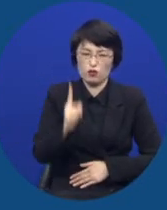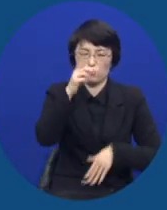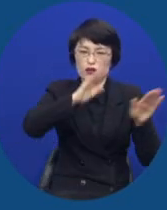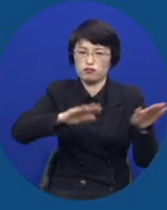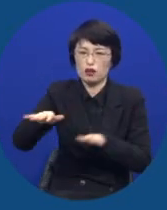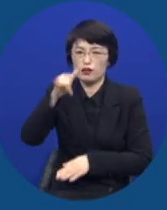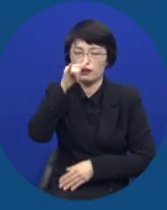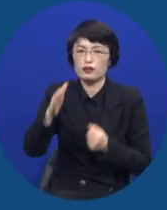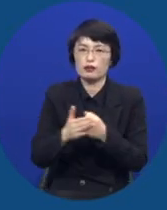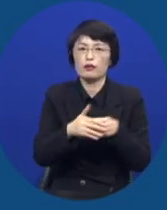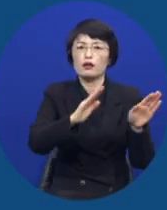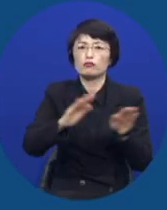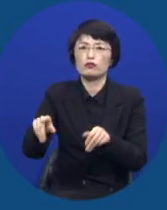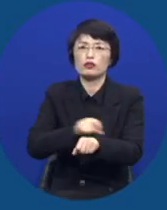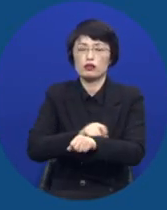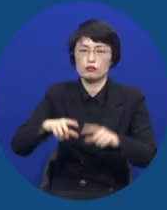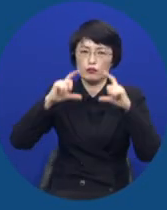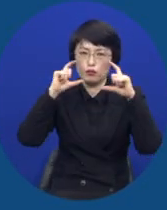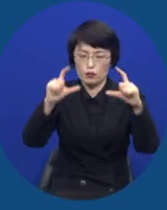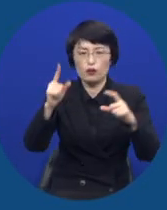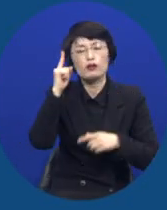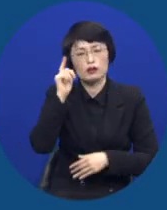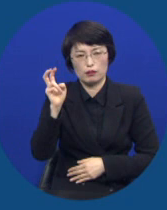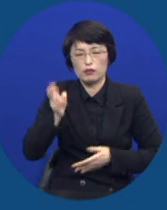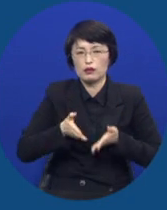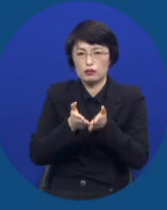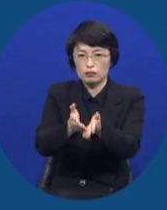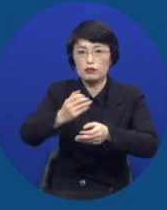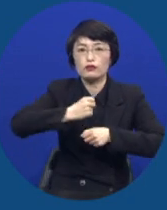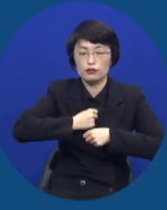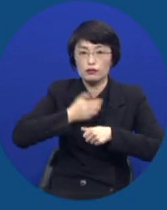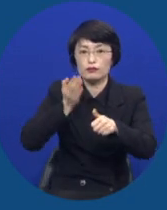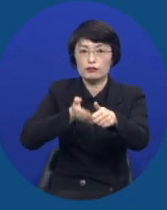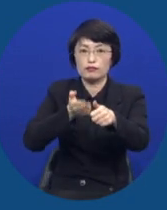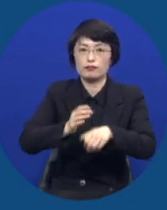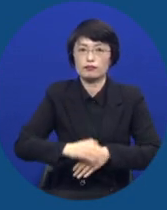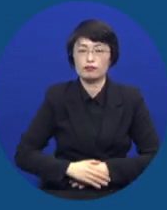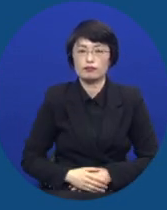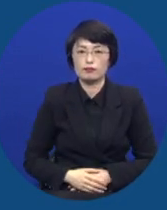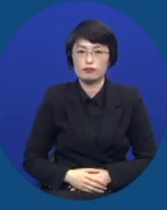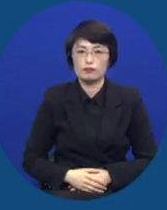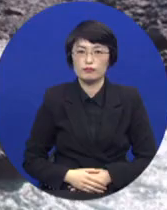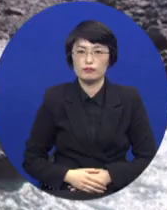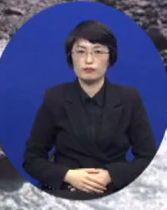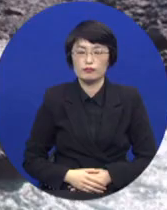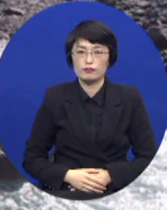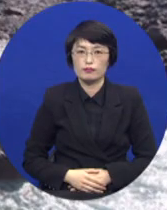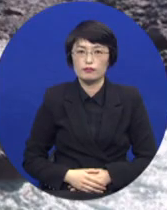발표될 가능성이 있습니다 항해 나 조업하는 선박은 각별히 유의하시기 바랍니다